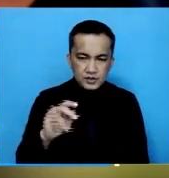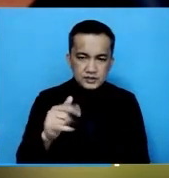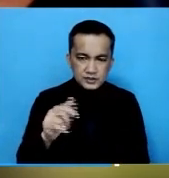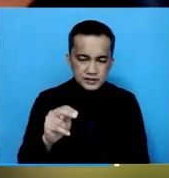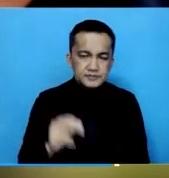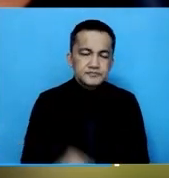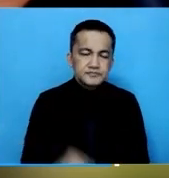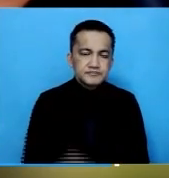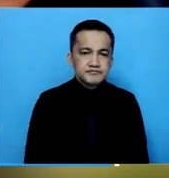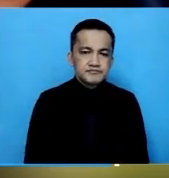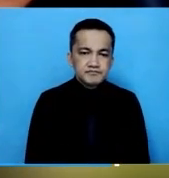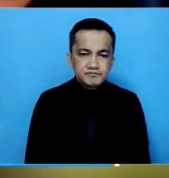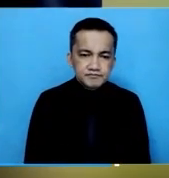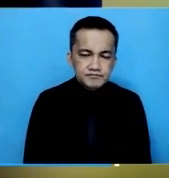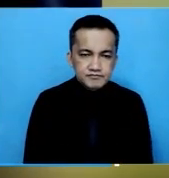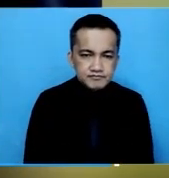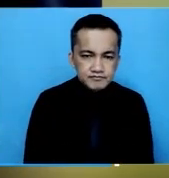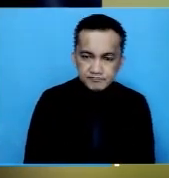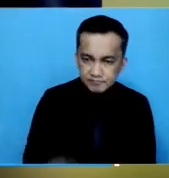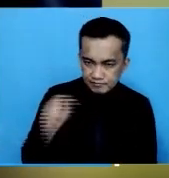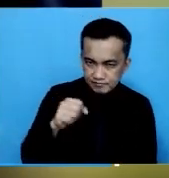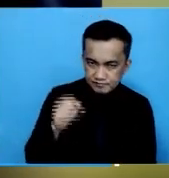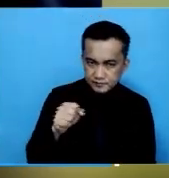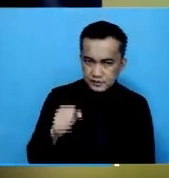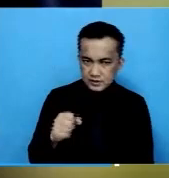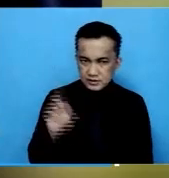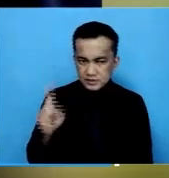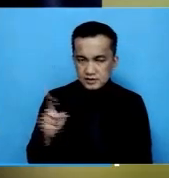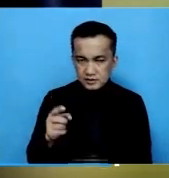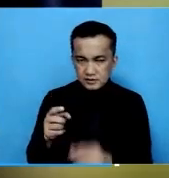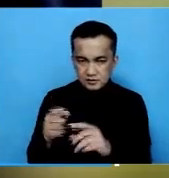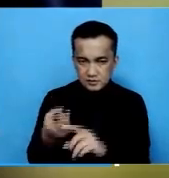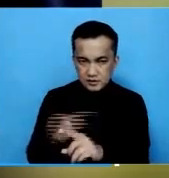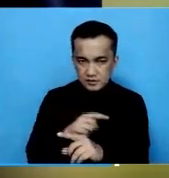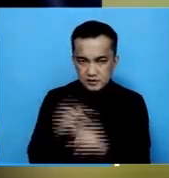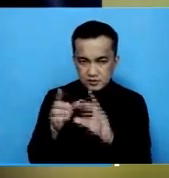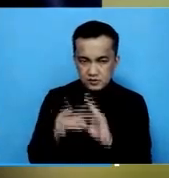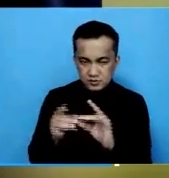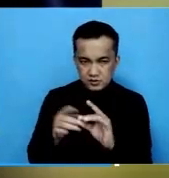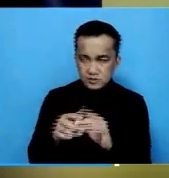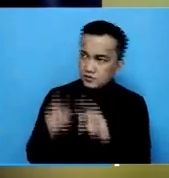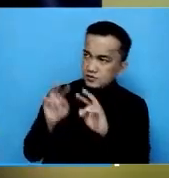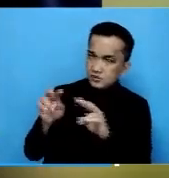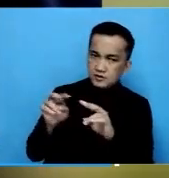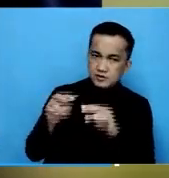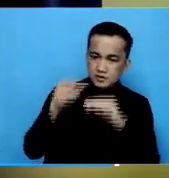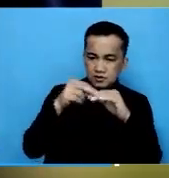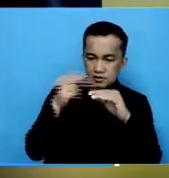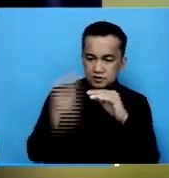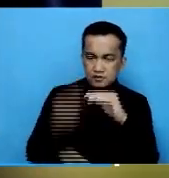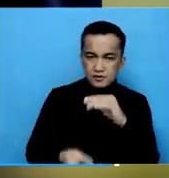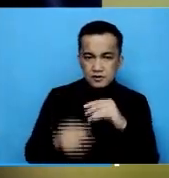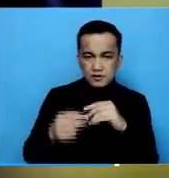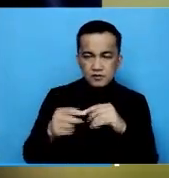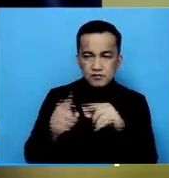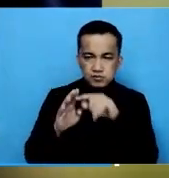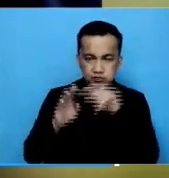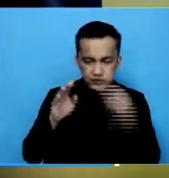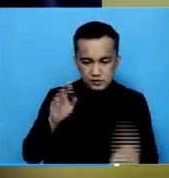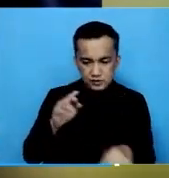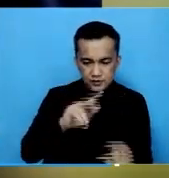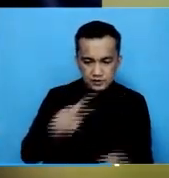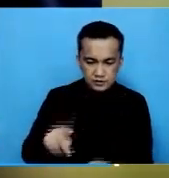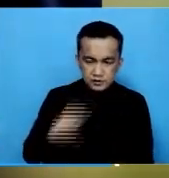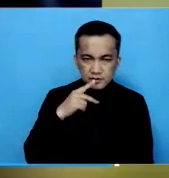Island. Alright. Okay, syempre Doc, isa sa mga pinanggagalingan nitong kwento yung namataang falling object sa Palawan. Nagbigay na ng pahayag yung PhilSA na ito